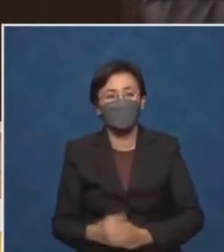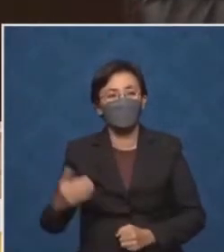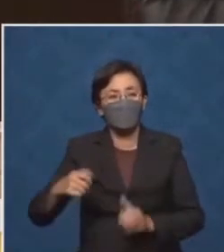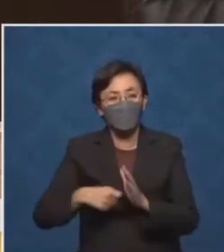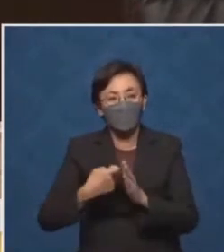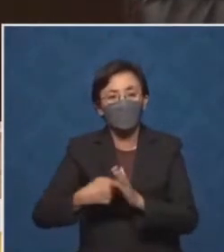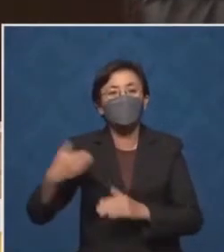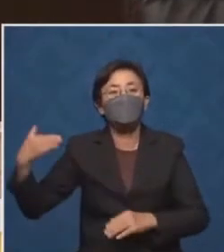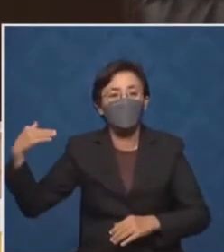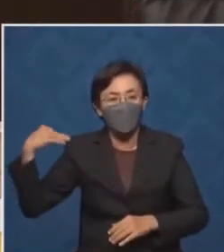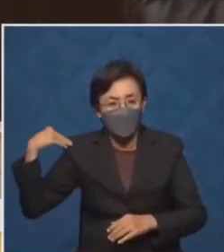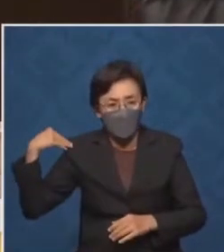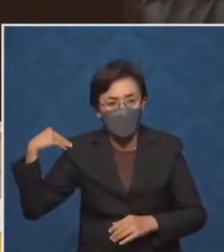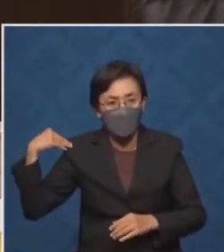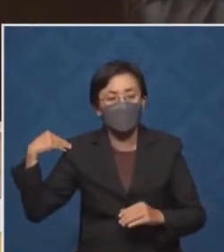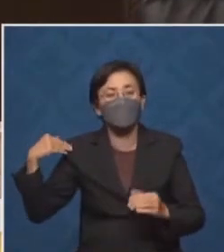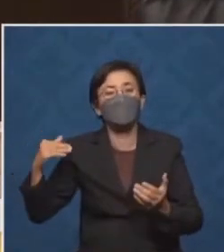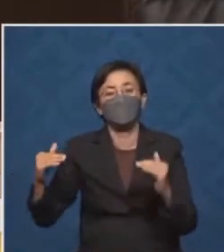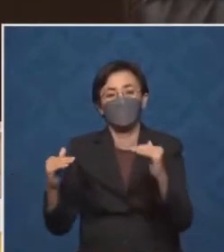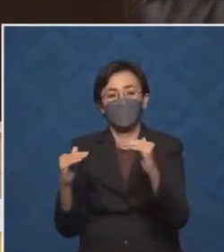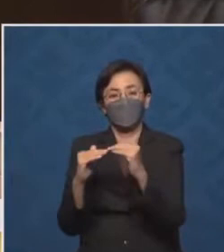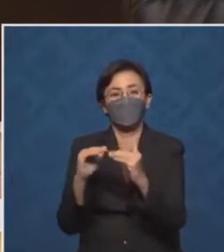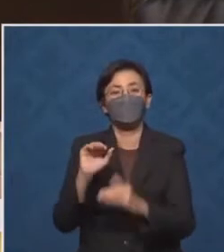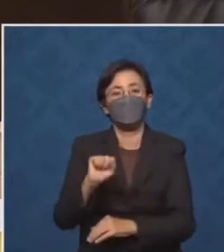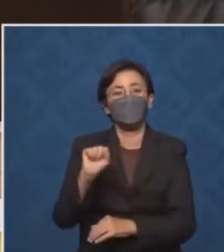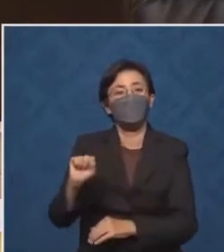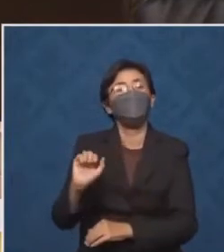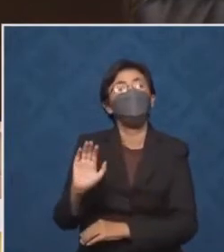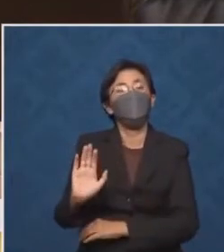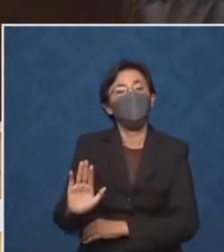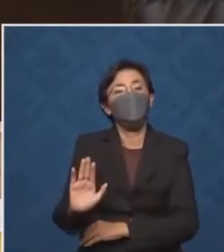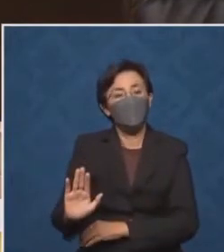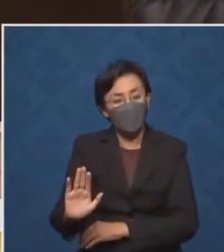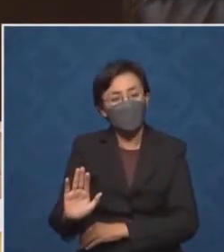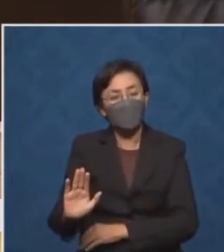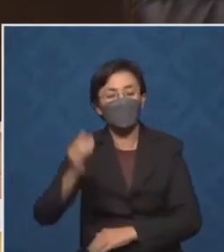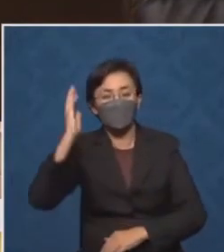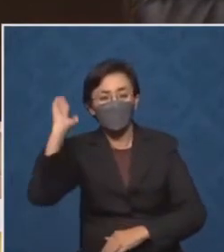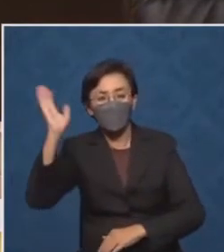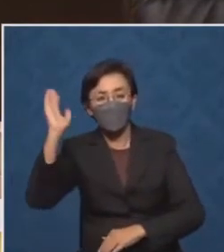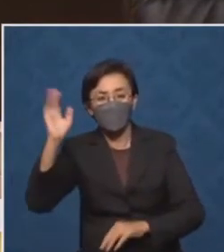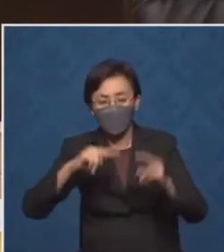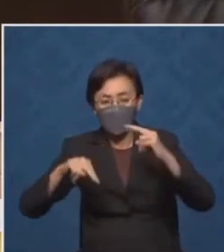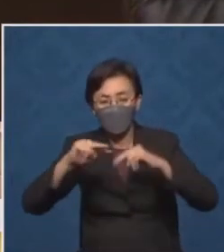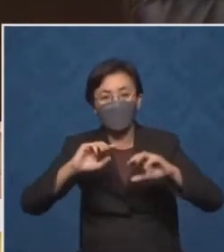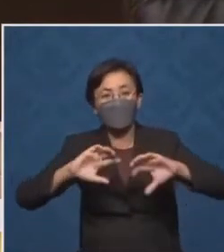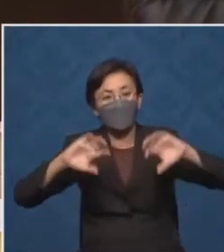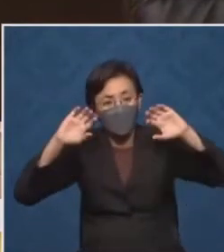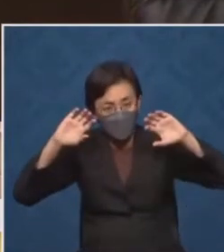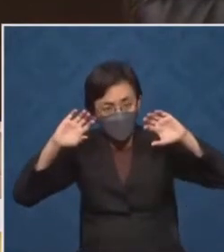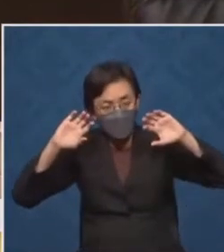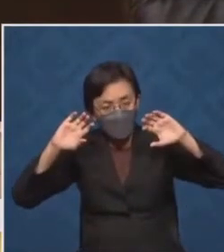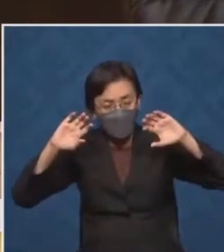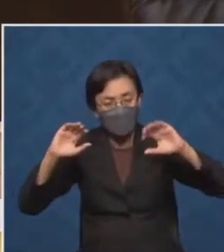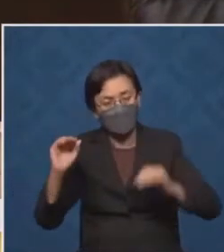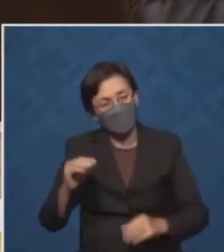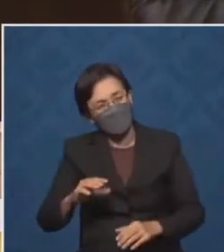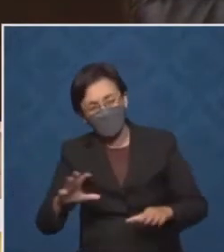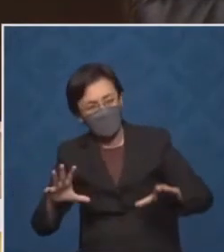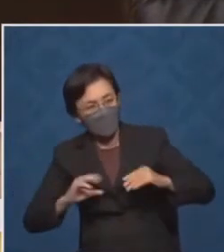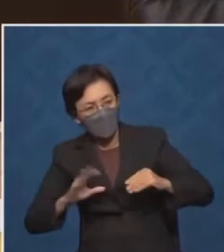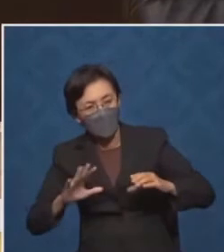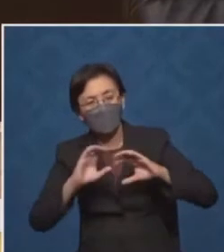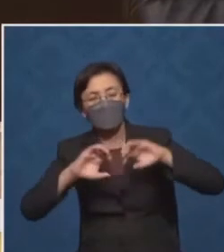่วามันก็เป็เอกสิธของท่านสอสในการอภิปรายไม่ไว้วางใจนั้ประทานไม่อาที่จะไป